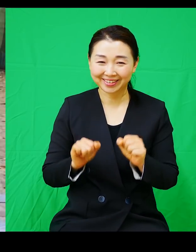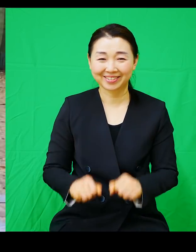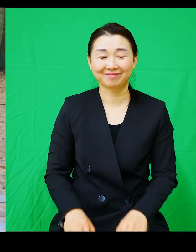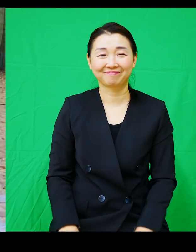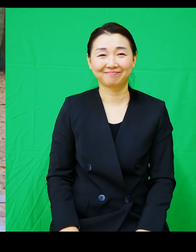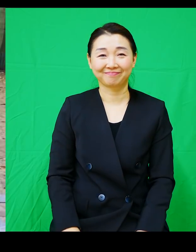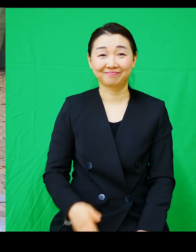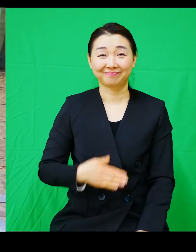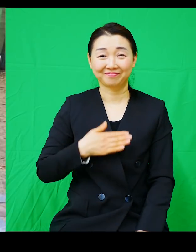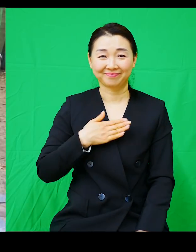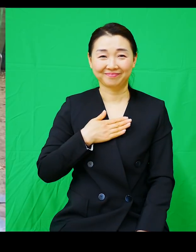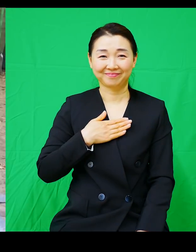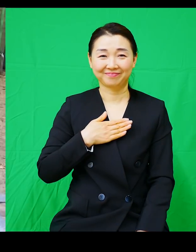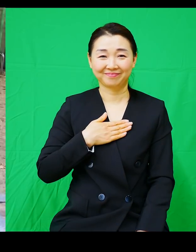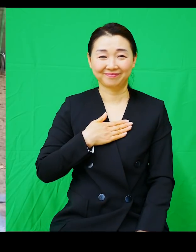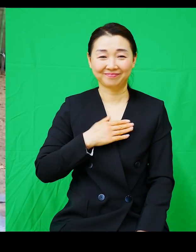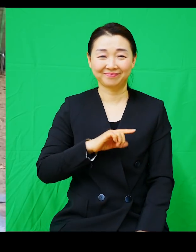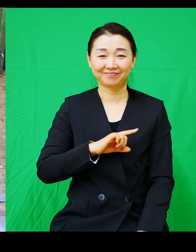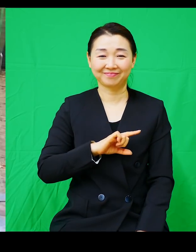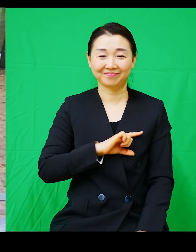안녕하세요. 저는